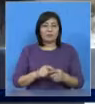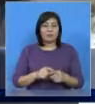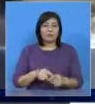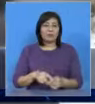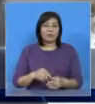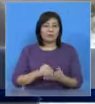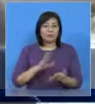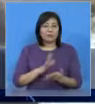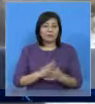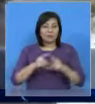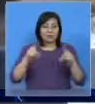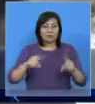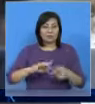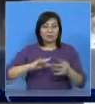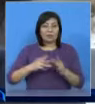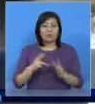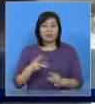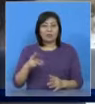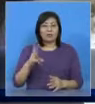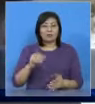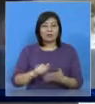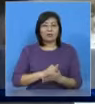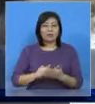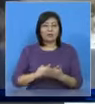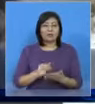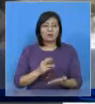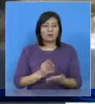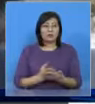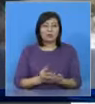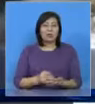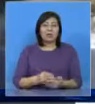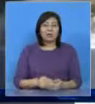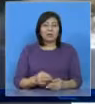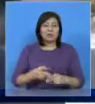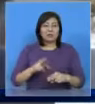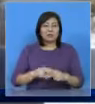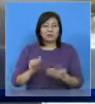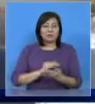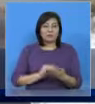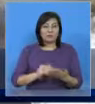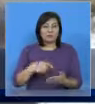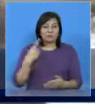производителя, регистрационную карточку онлайн ККМ, документ, подтверждающий право пользования ТИС и заявление